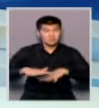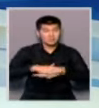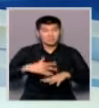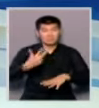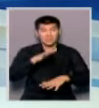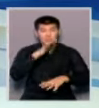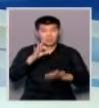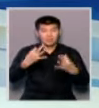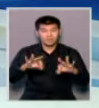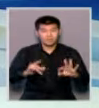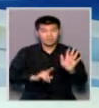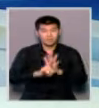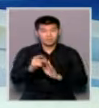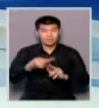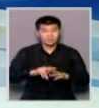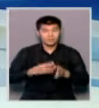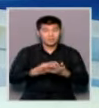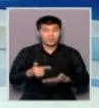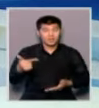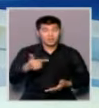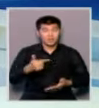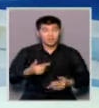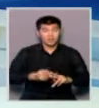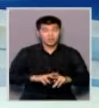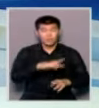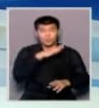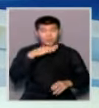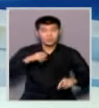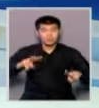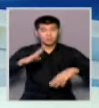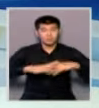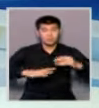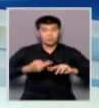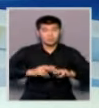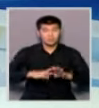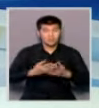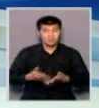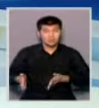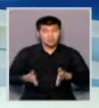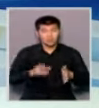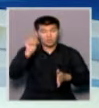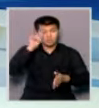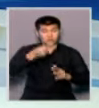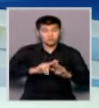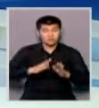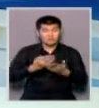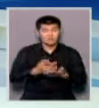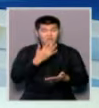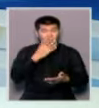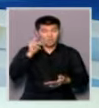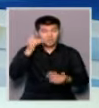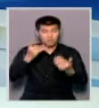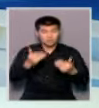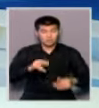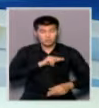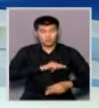30 лет обретения независимости. В ЭТРАУ также немало квалифицированных специалистов, которые прошли обучение за океаном и сегодня